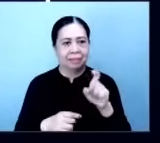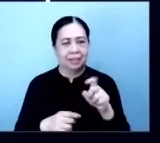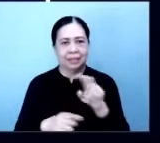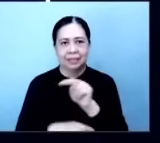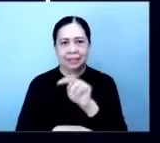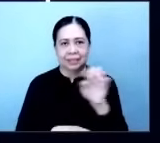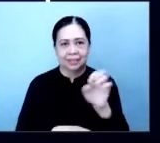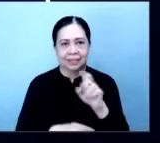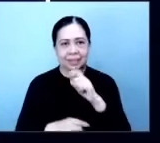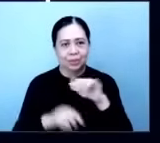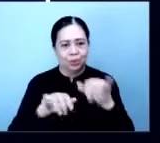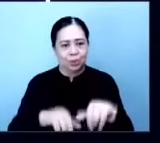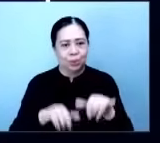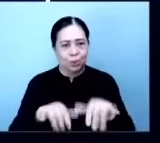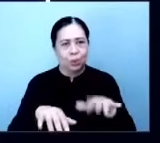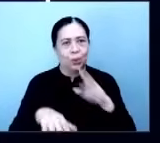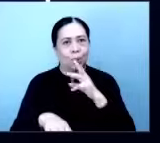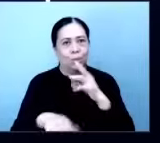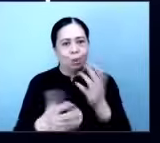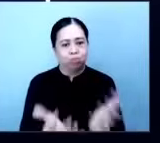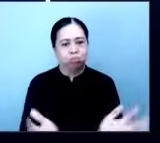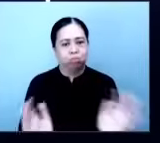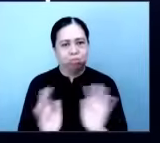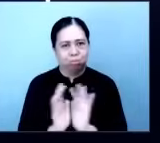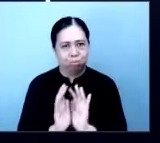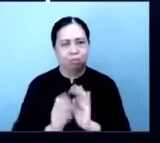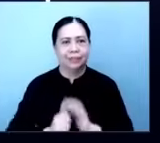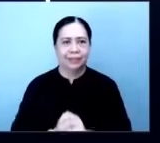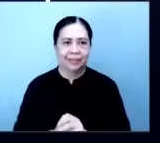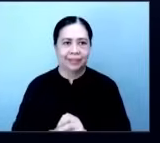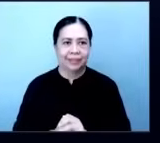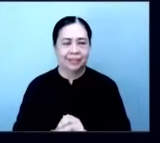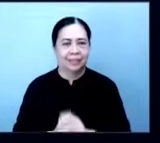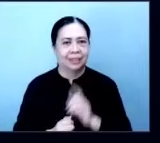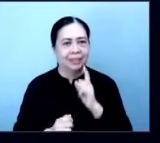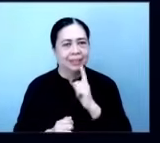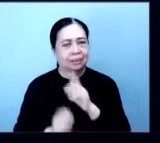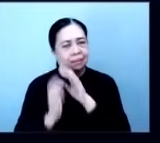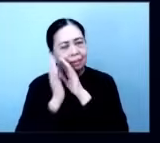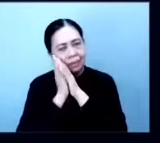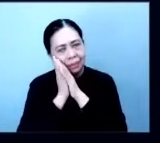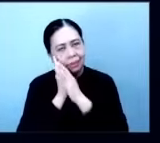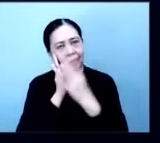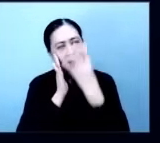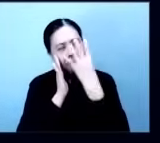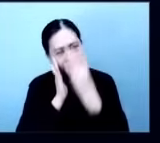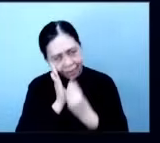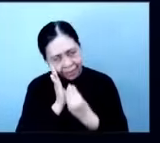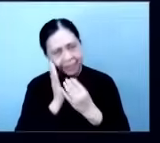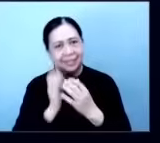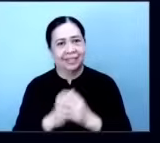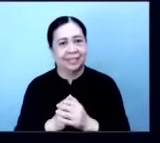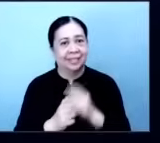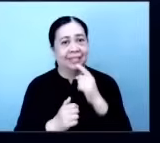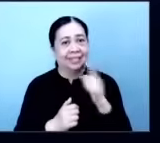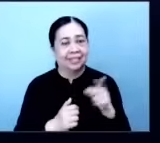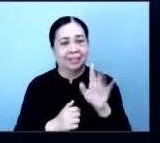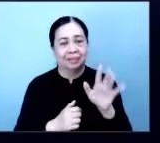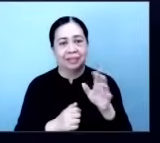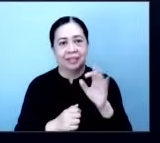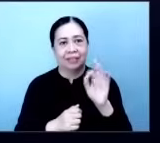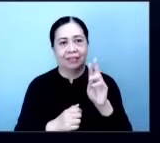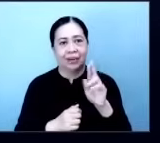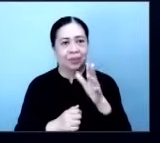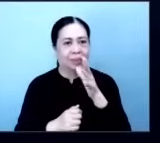Todo lublob siya sa batya ng tubig. Sa sobrang pagka-relax, nakatulog na si Max. Ayon sa kanyang fur mom, sana'y